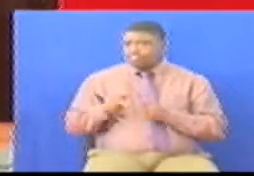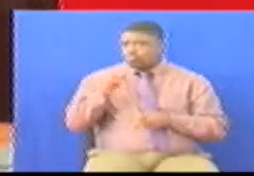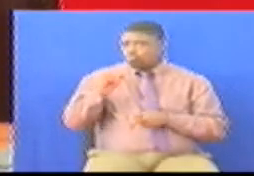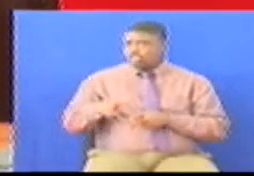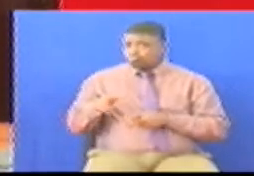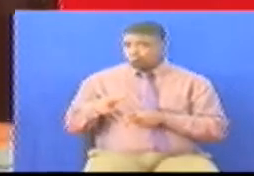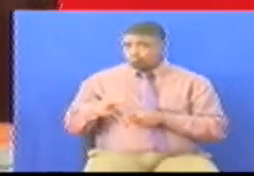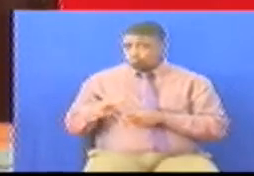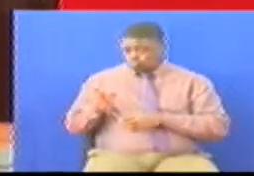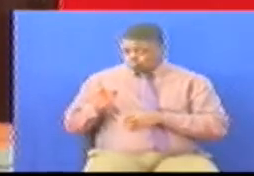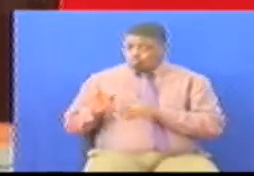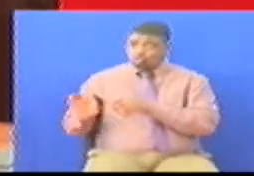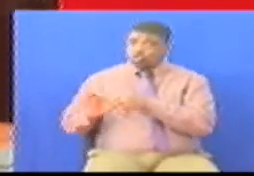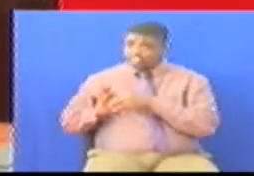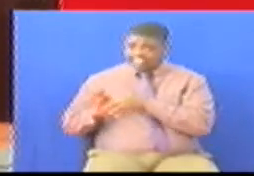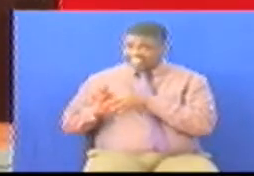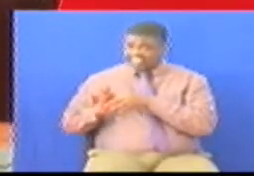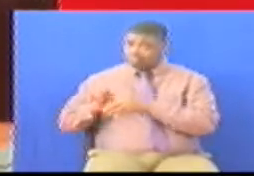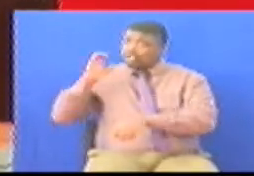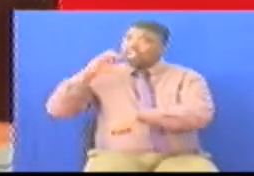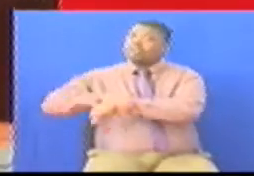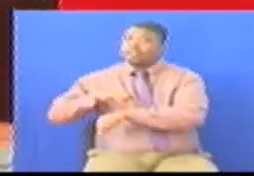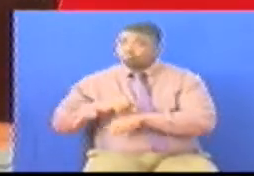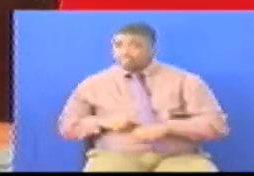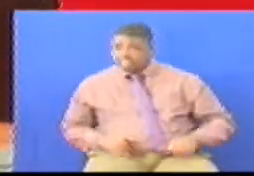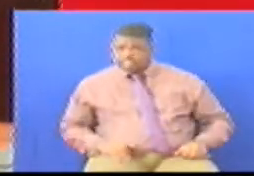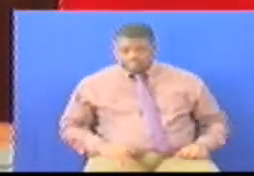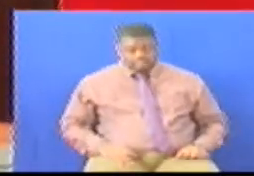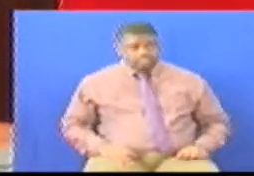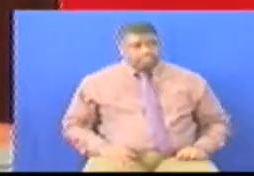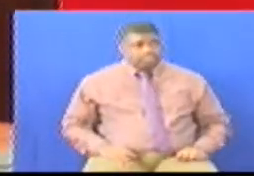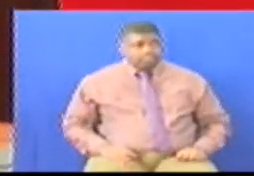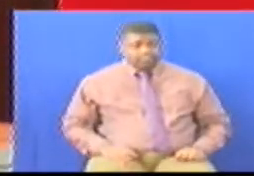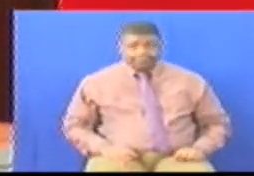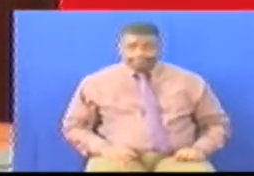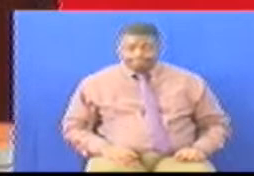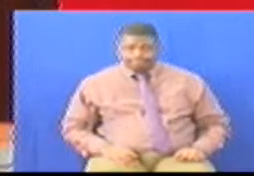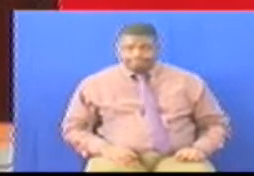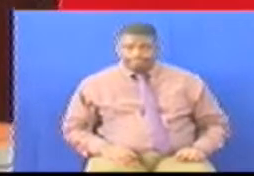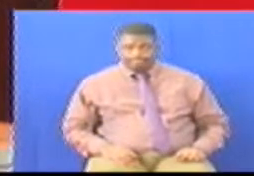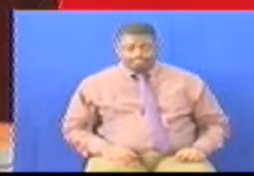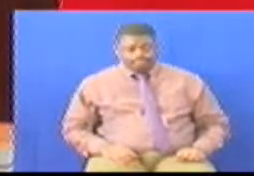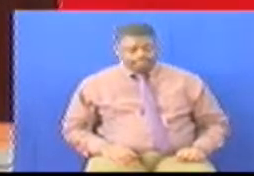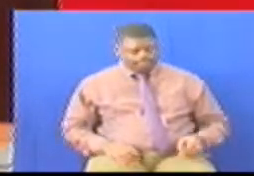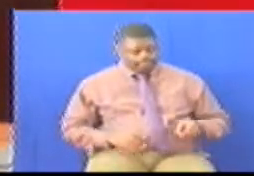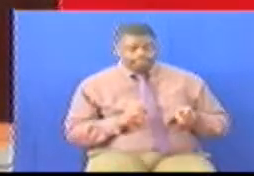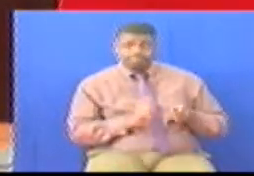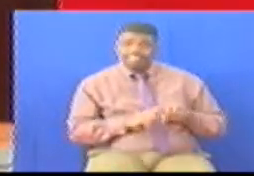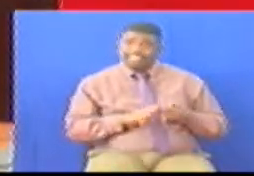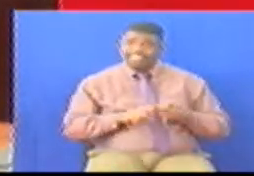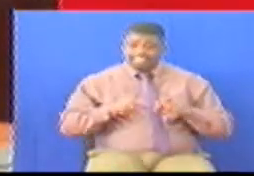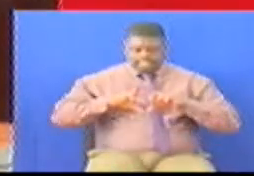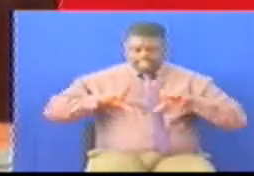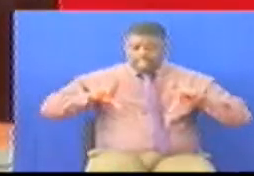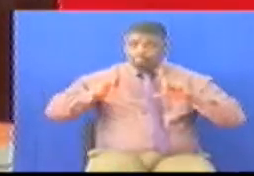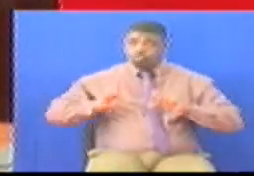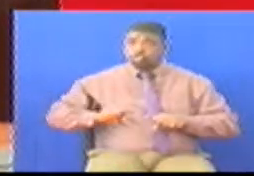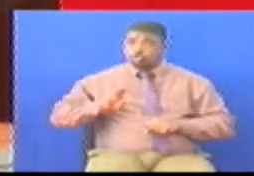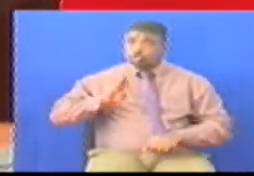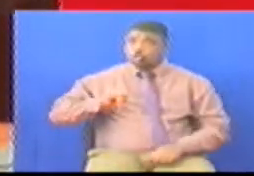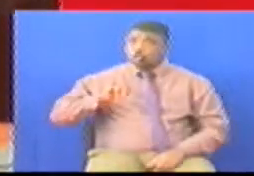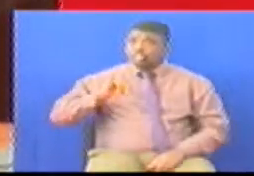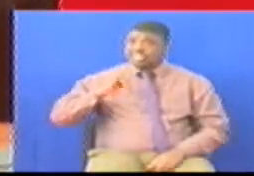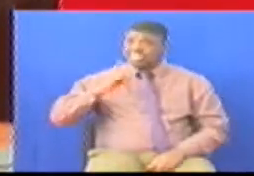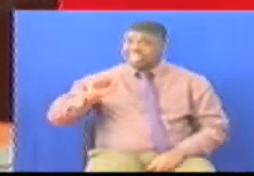hatua. Lakini jambo jingine ambalo nataka kulizungumzia mheshimiwa spika ni swala zima la vitambulisho vya NIDA.